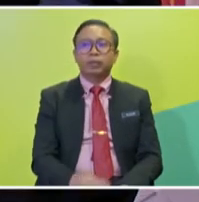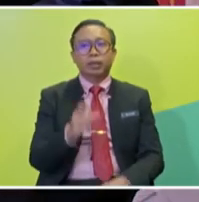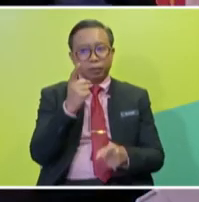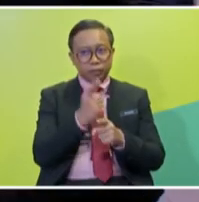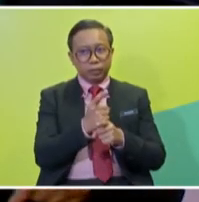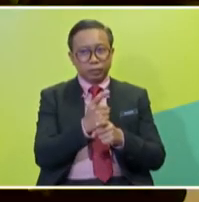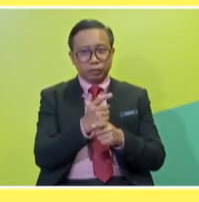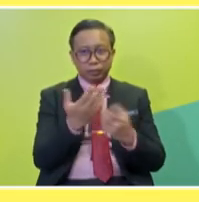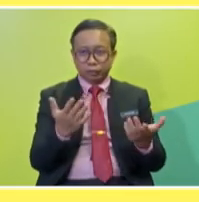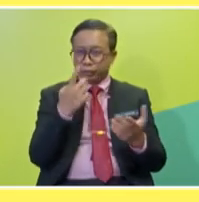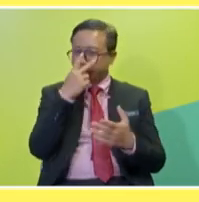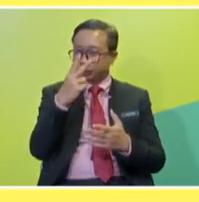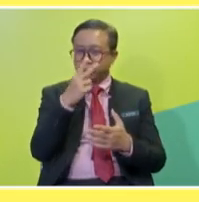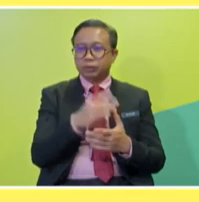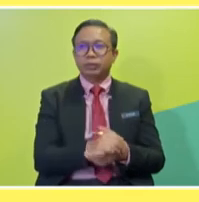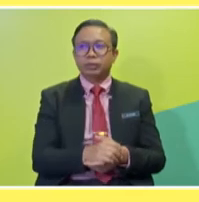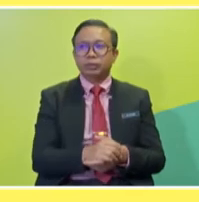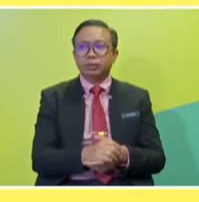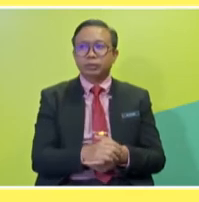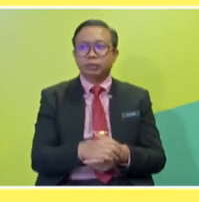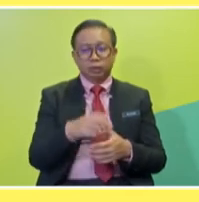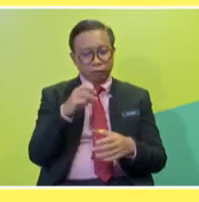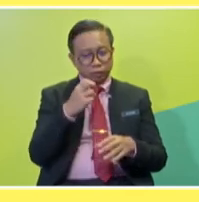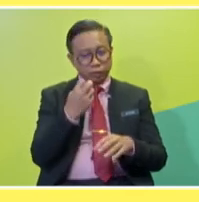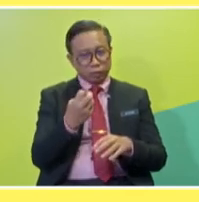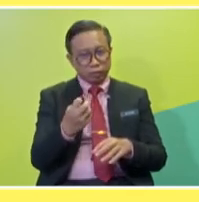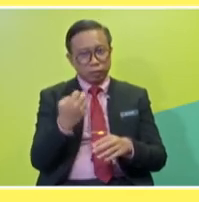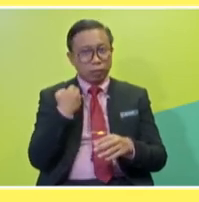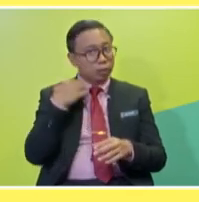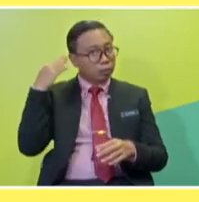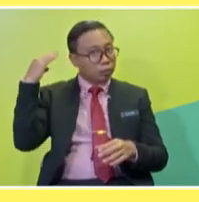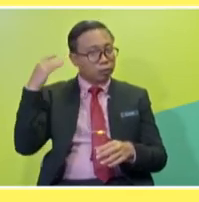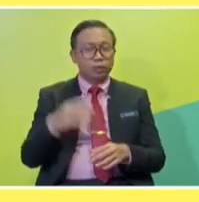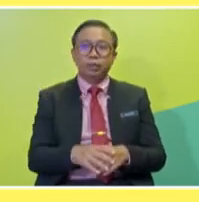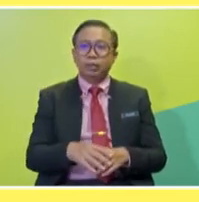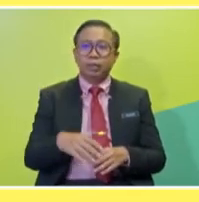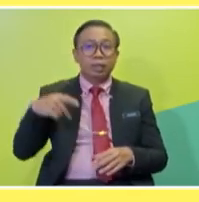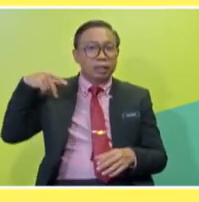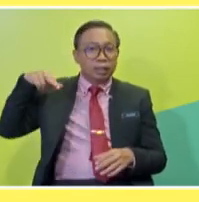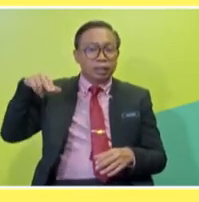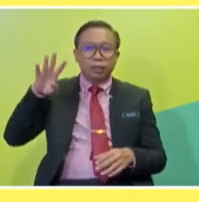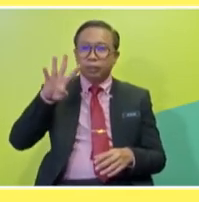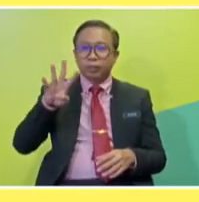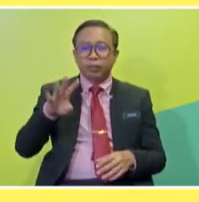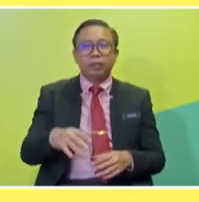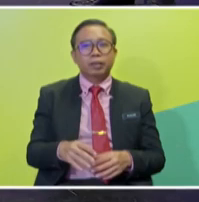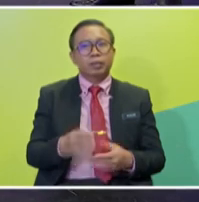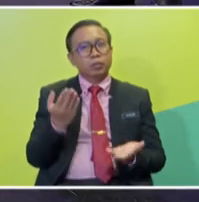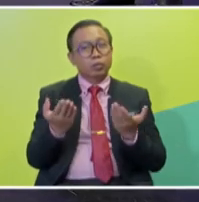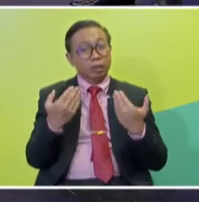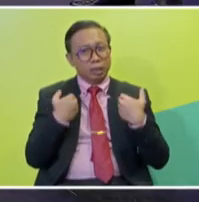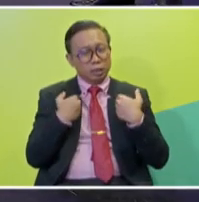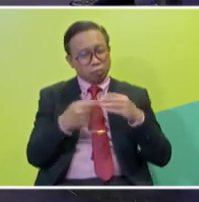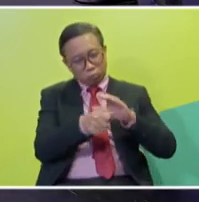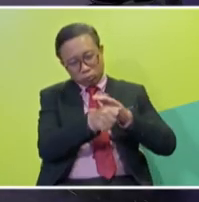ada memang keras kalau kita ketuk bunyi yang kedua berkaki empat memang kita nampak cuma kadang-kadang disuruh